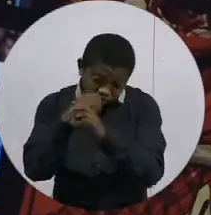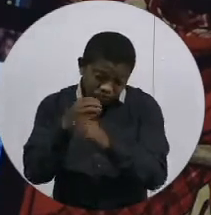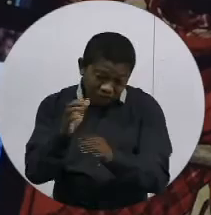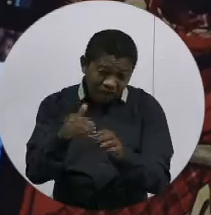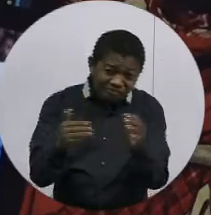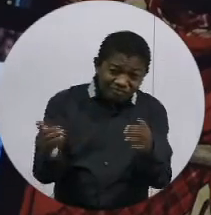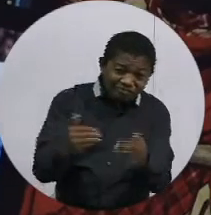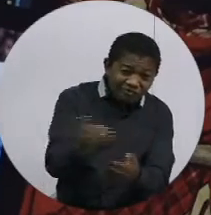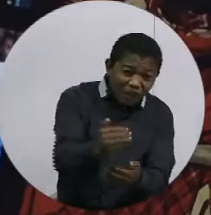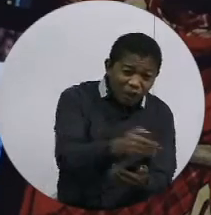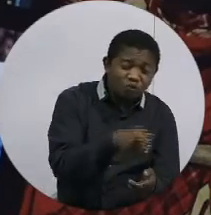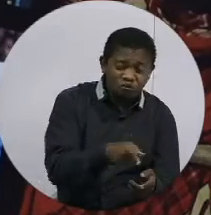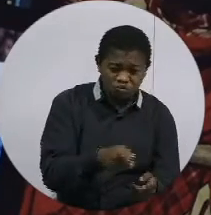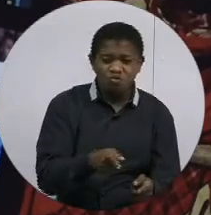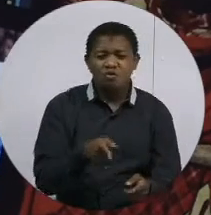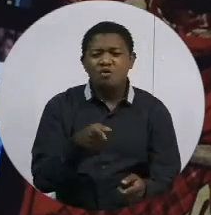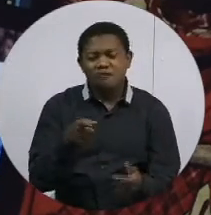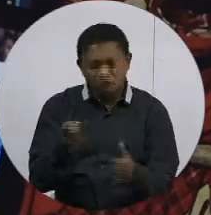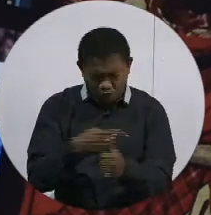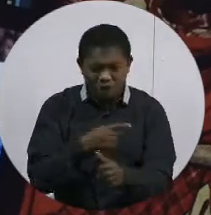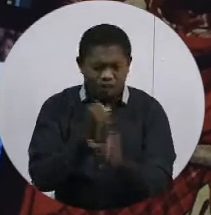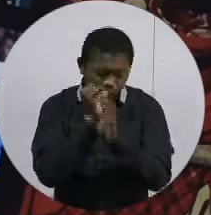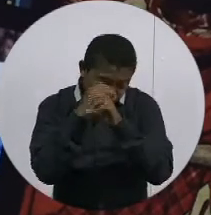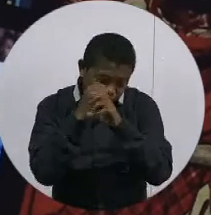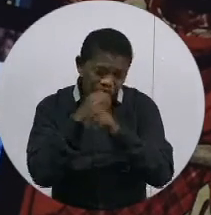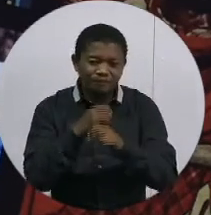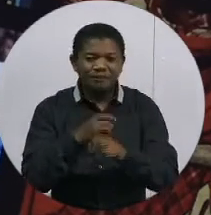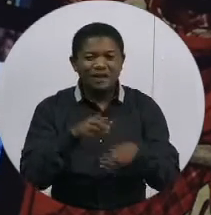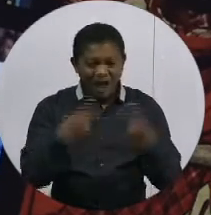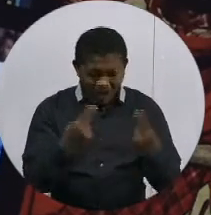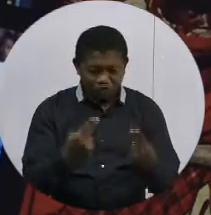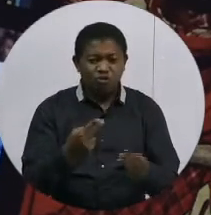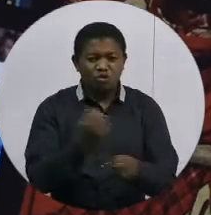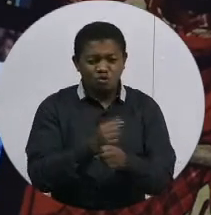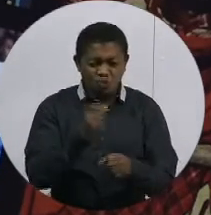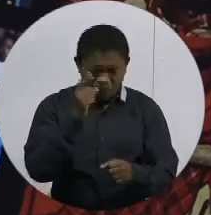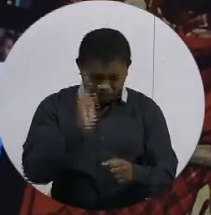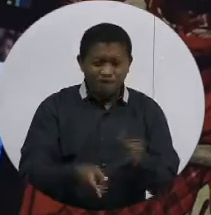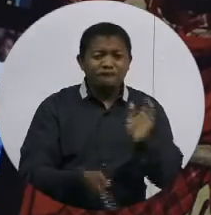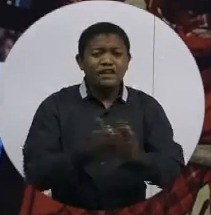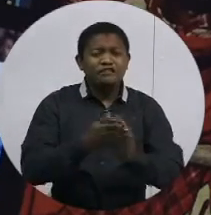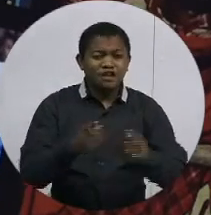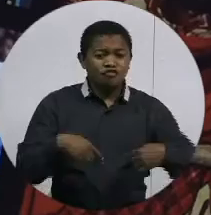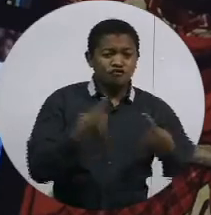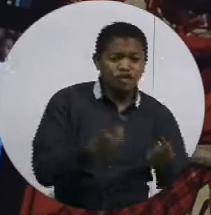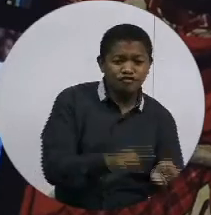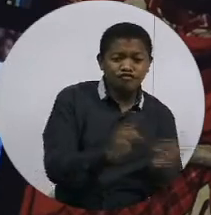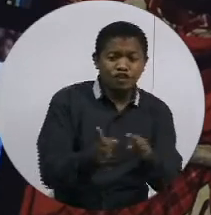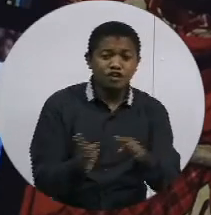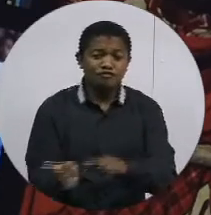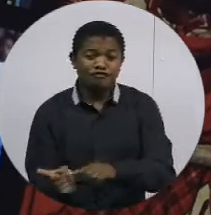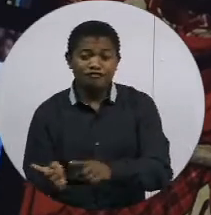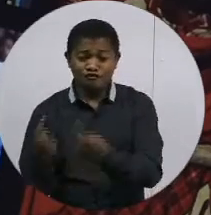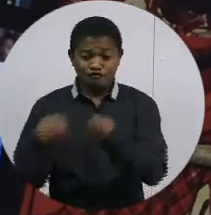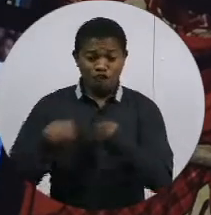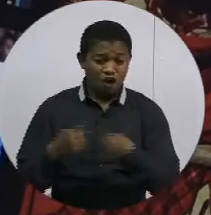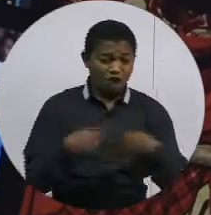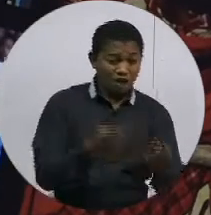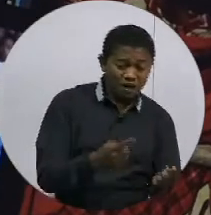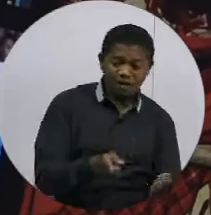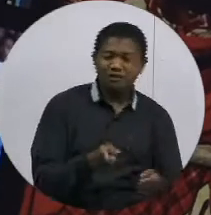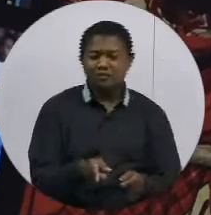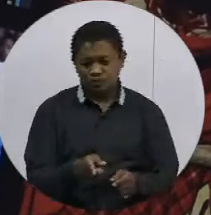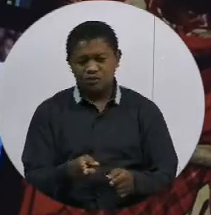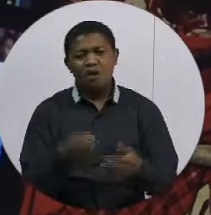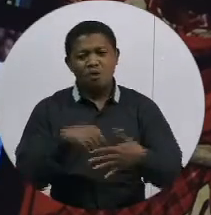mamindra, ireo ny tena mamindra raha manaparitaka nyity valana retina ity, ity aretina ity any amin'ny fiarahamonina any a, satria